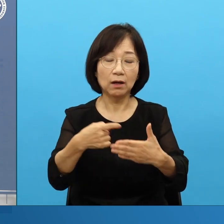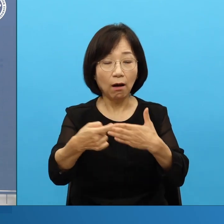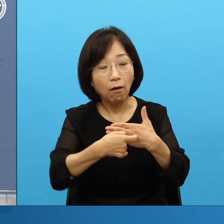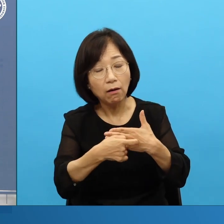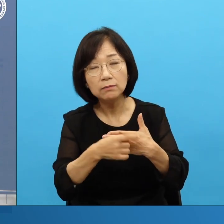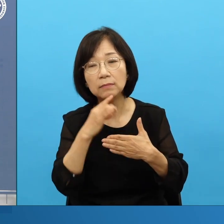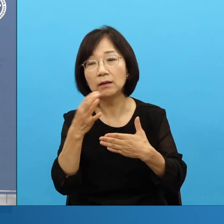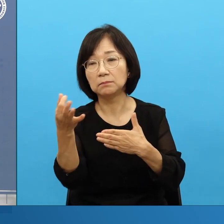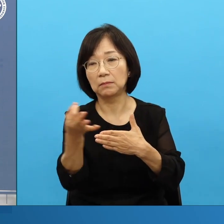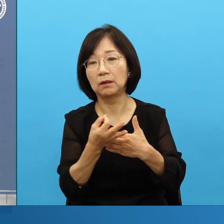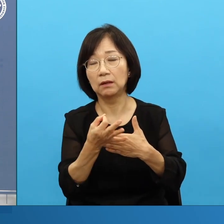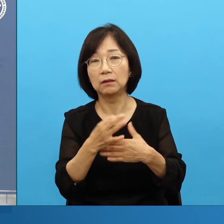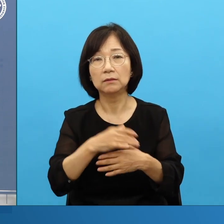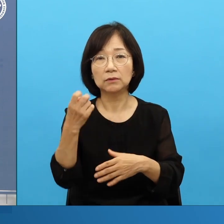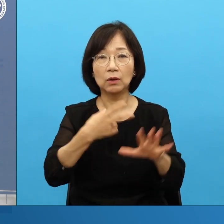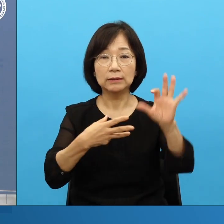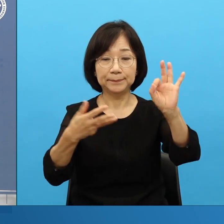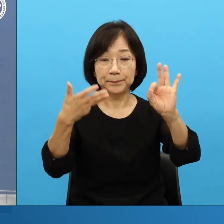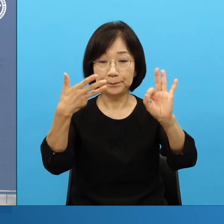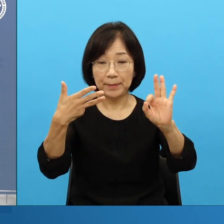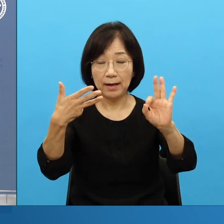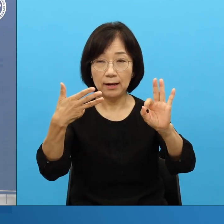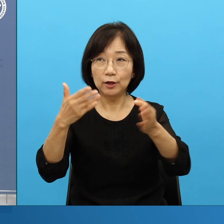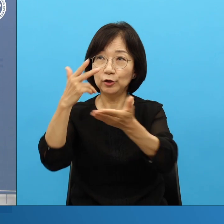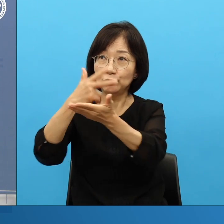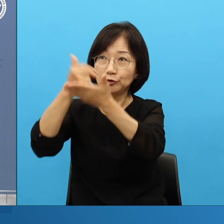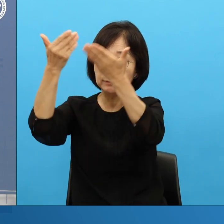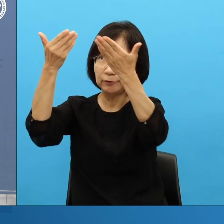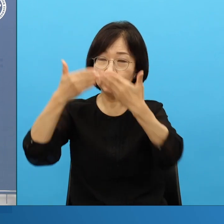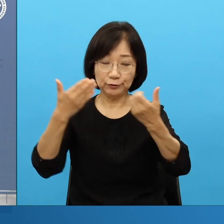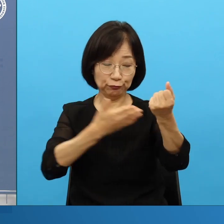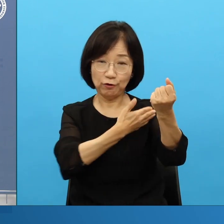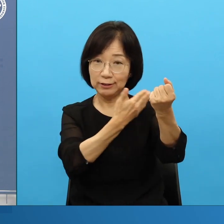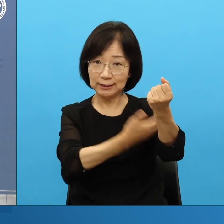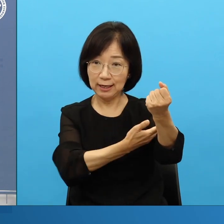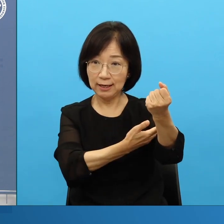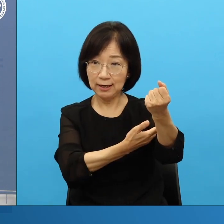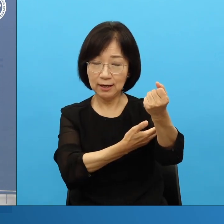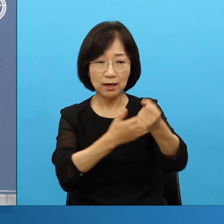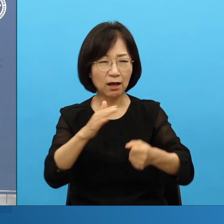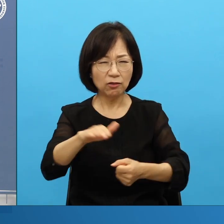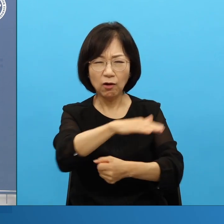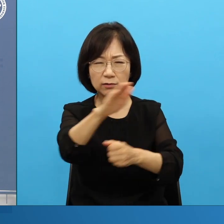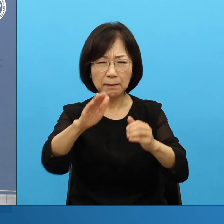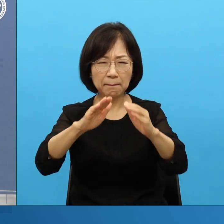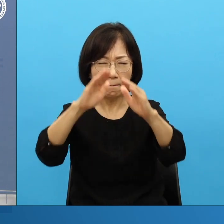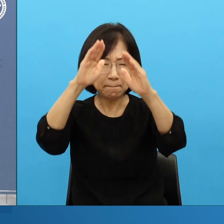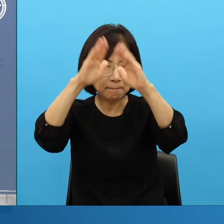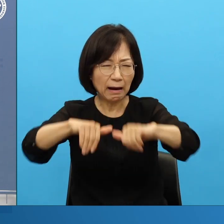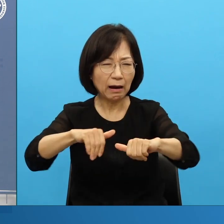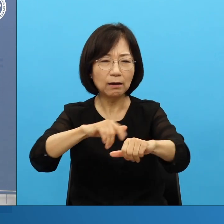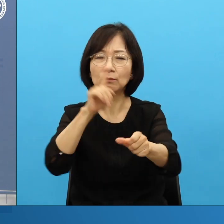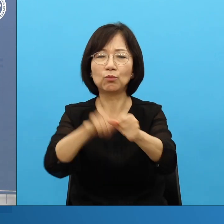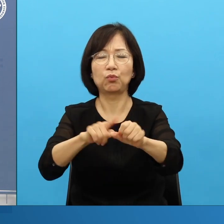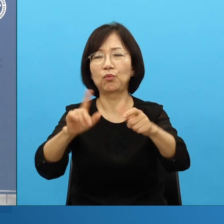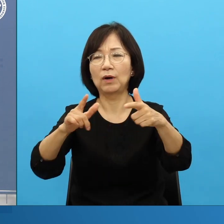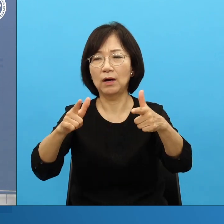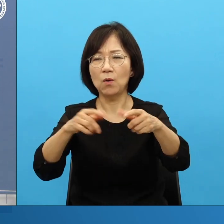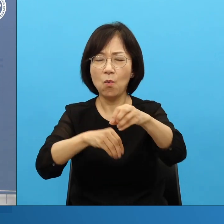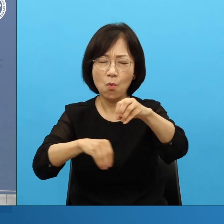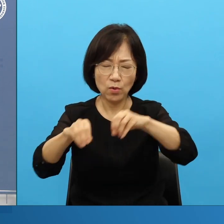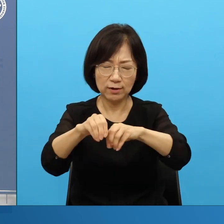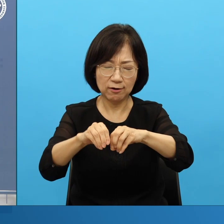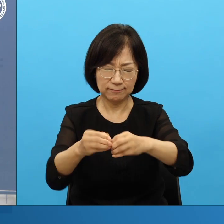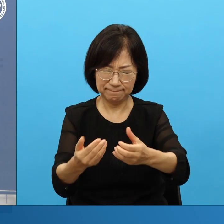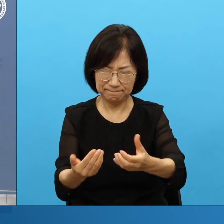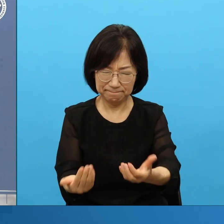8절에 shell. And then in verse 8, 주께서 주신 권세는 너희를 파려고 하는 거 아니고 세우려고 하는 것이다. the authority the Lord gave